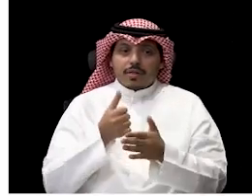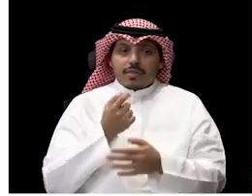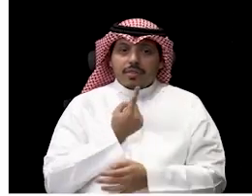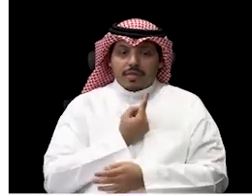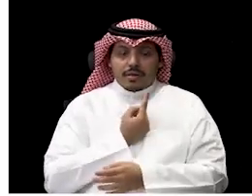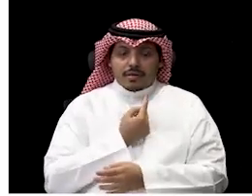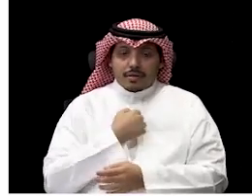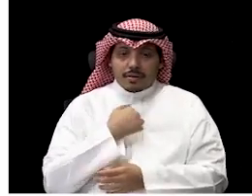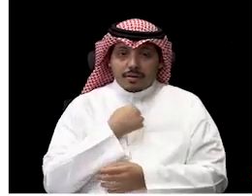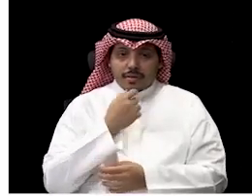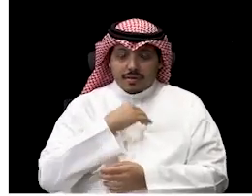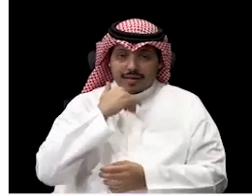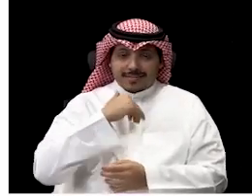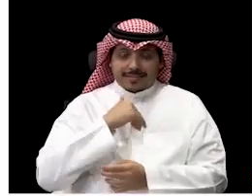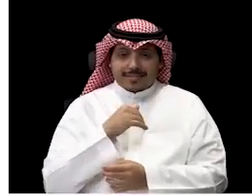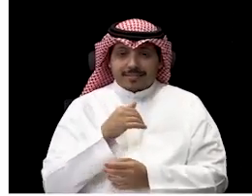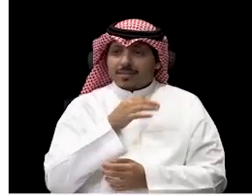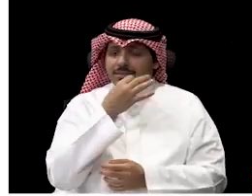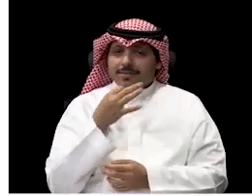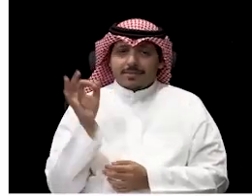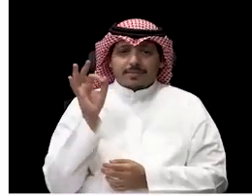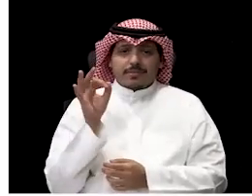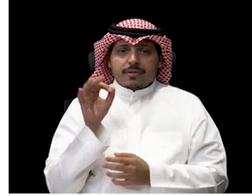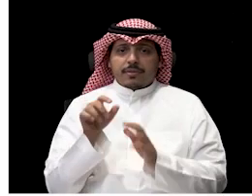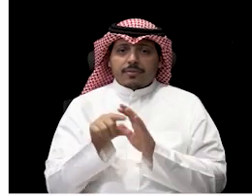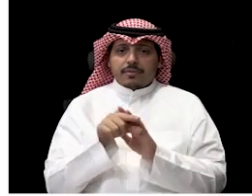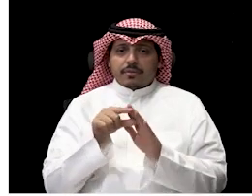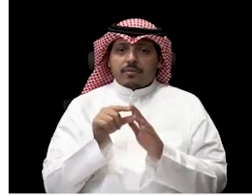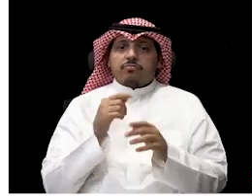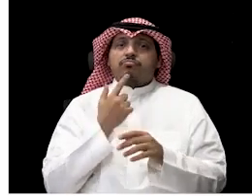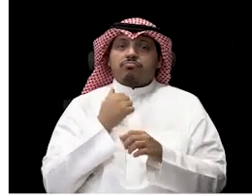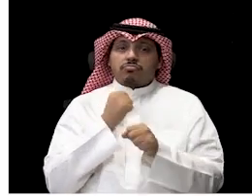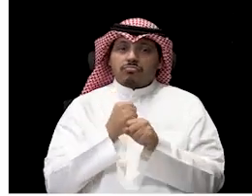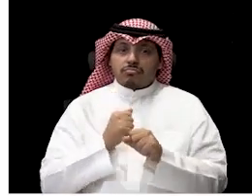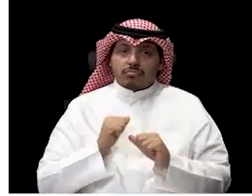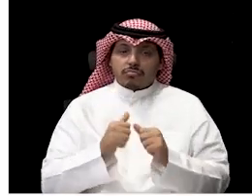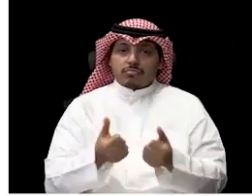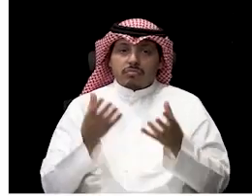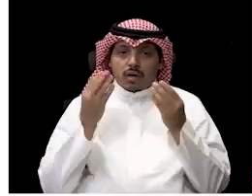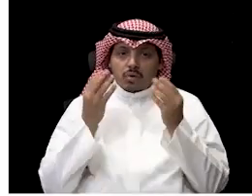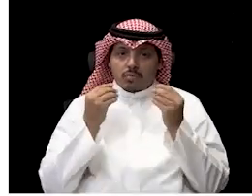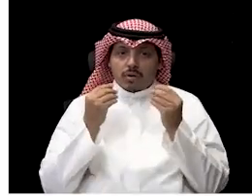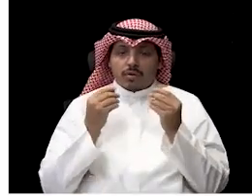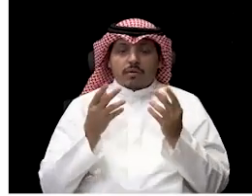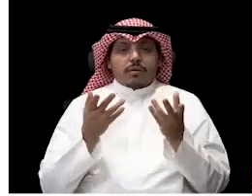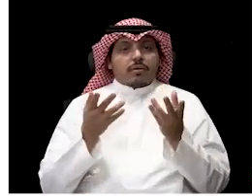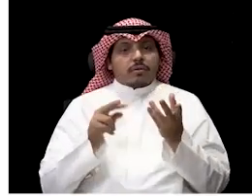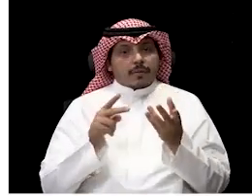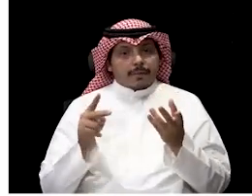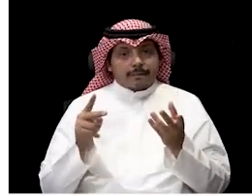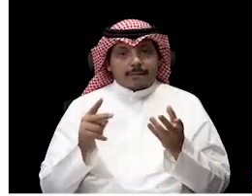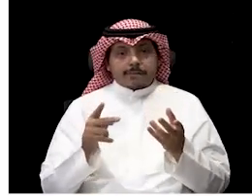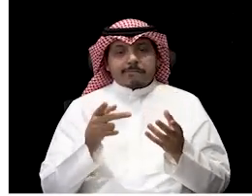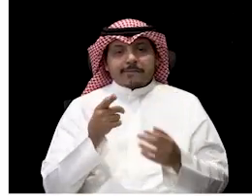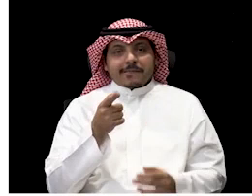لتنجز يجب عليك تعليم ذاتك كل ما يخص الجانب الذي تريد أن تنجز به من معلومات ومعارف، والاستفادة